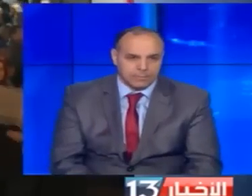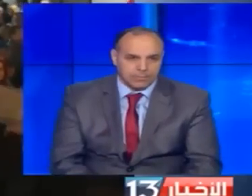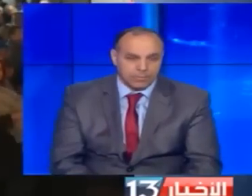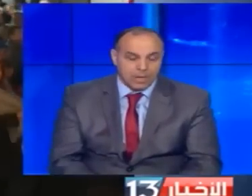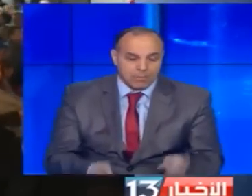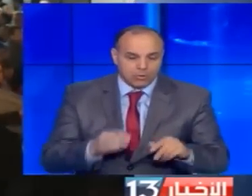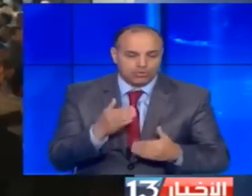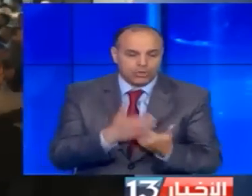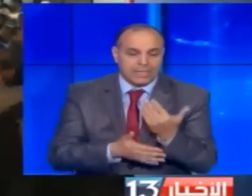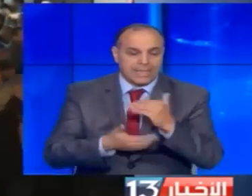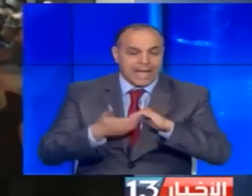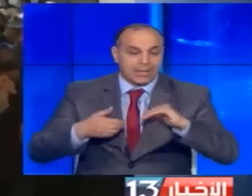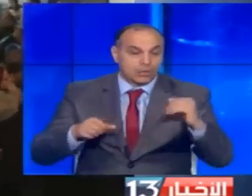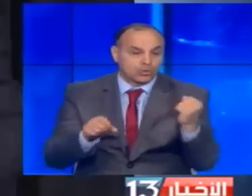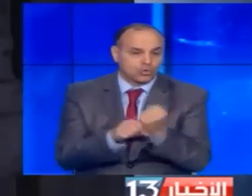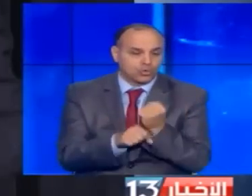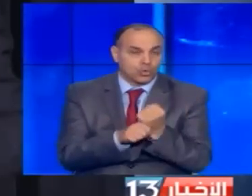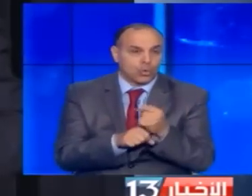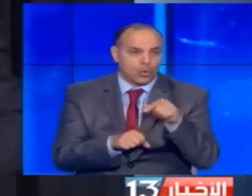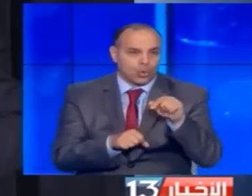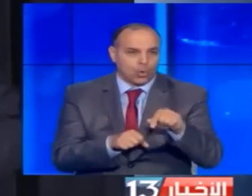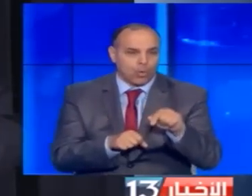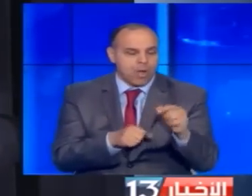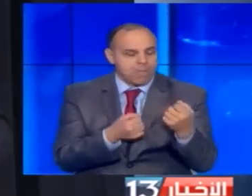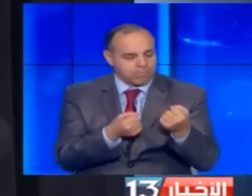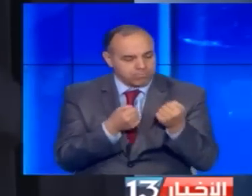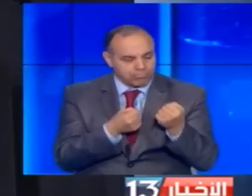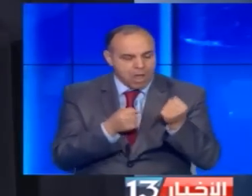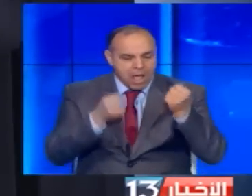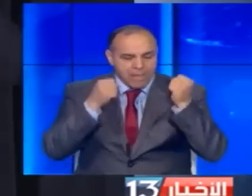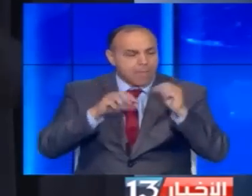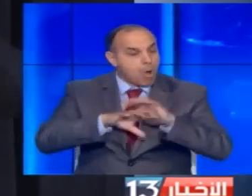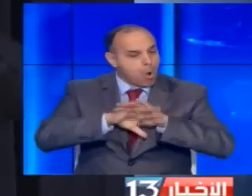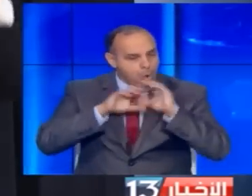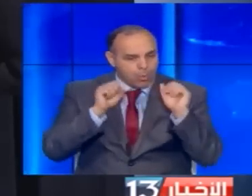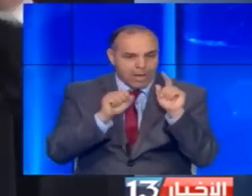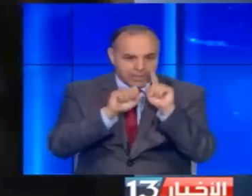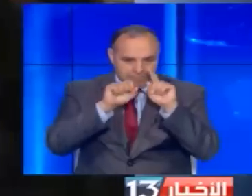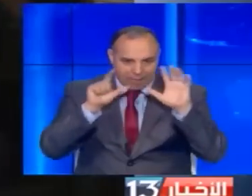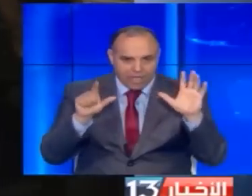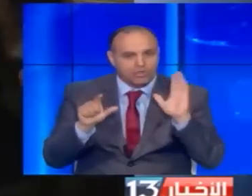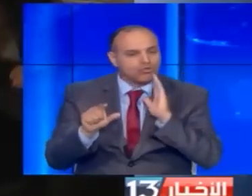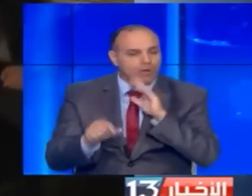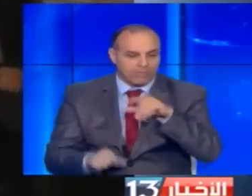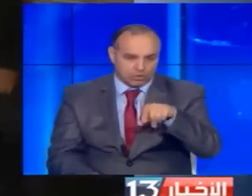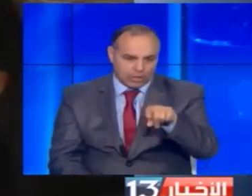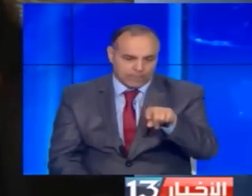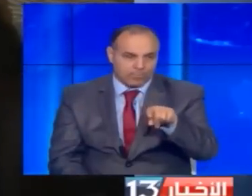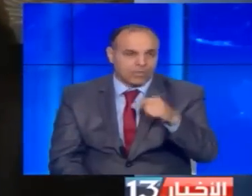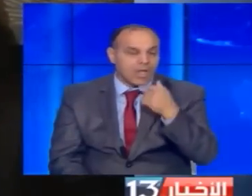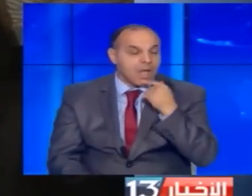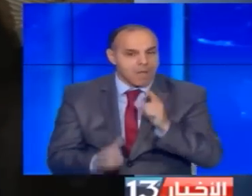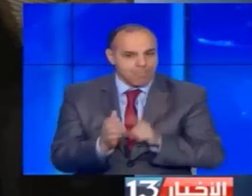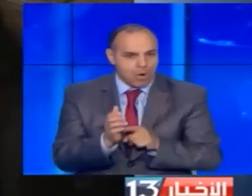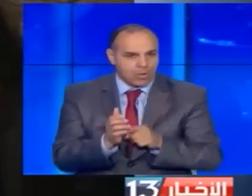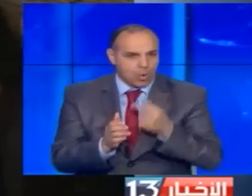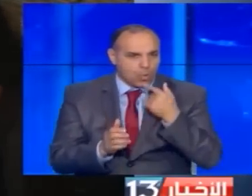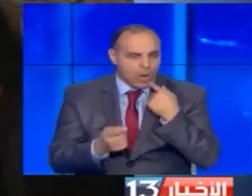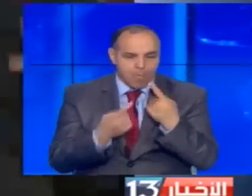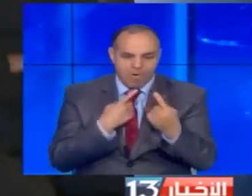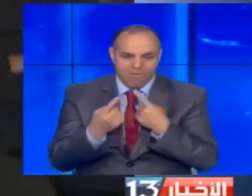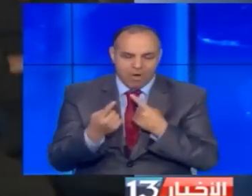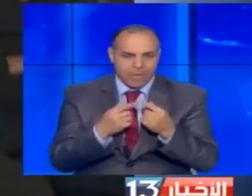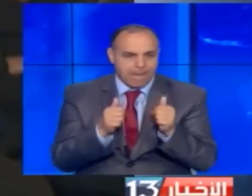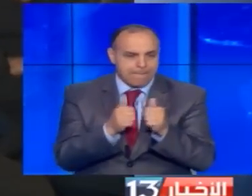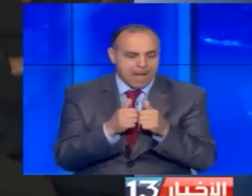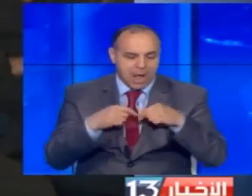جدد الاتحاد العام التونسي للشغل تمسكه بالإضراب العام في 17 من جانفي القادم، مؤكدا أن المفاوضات الجارية